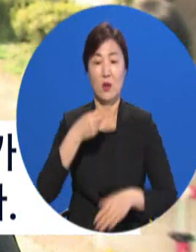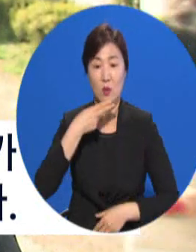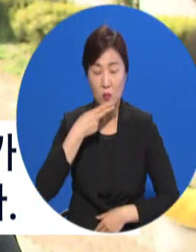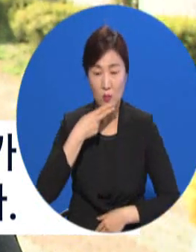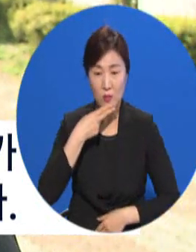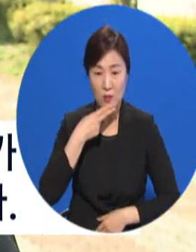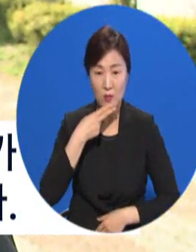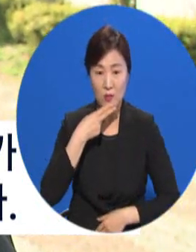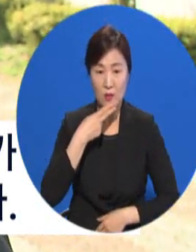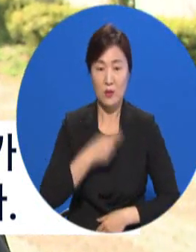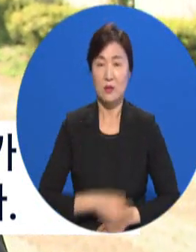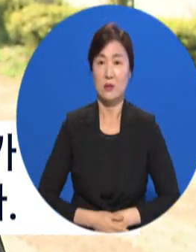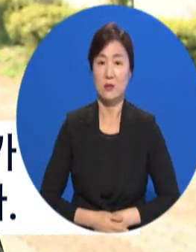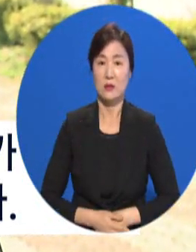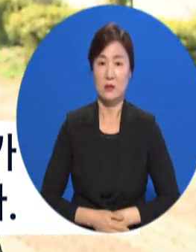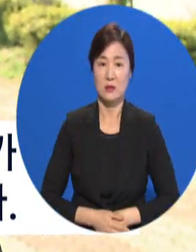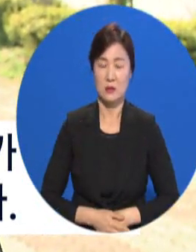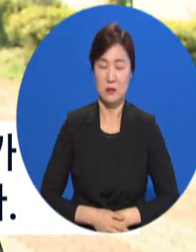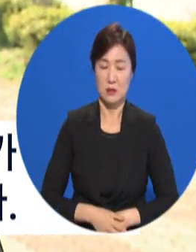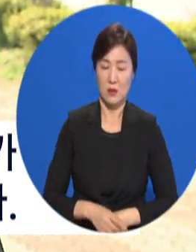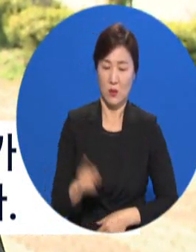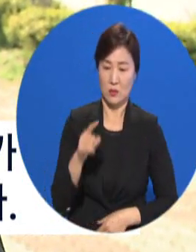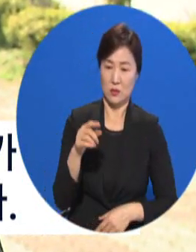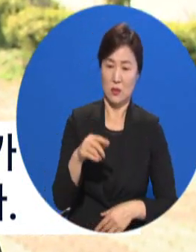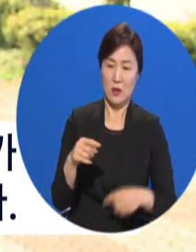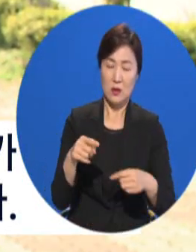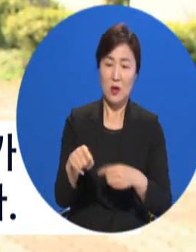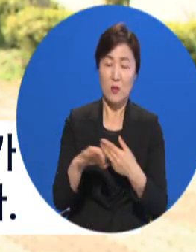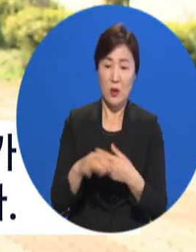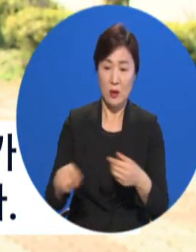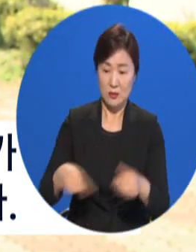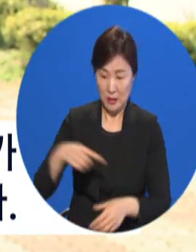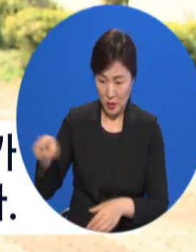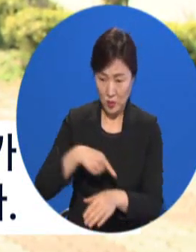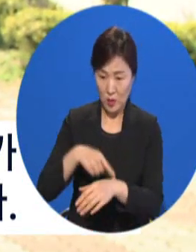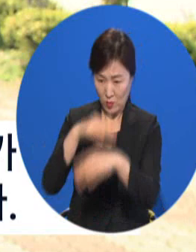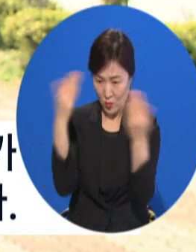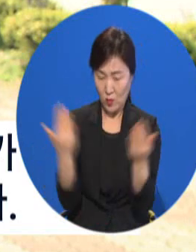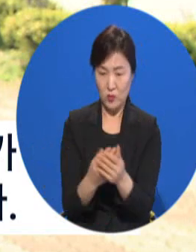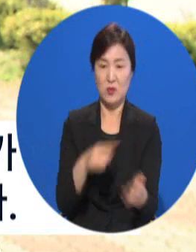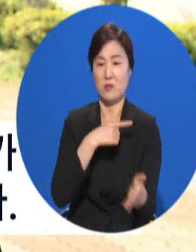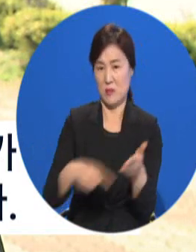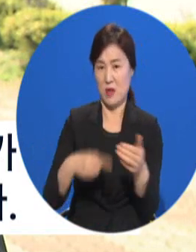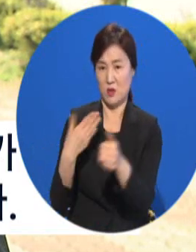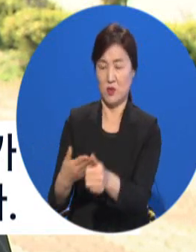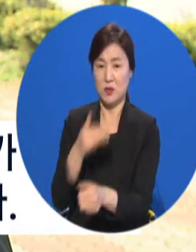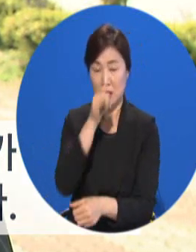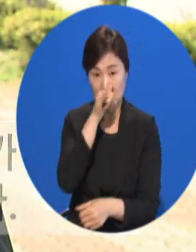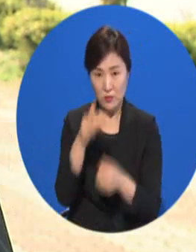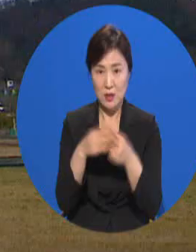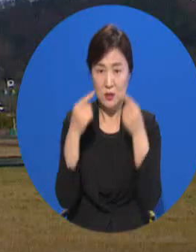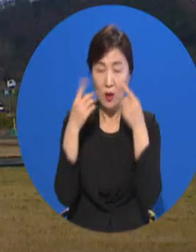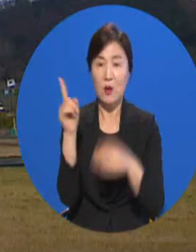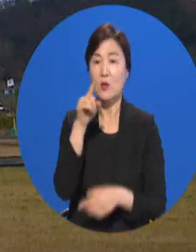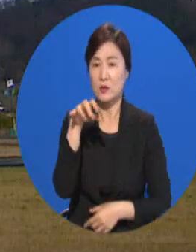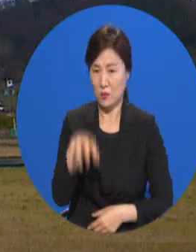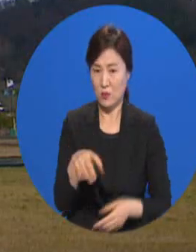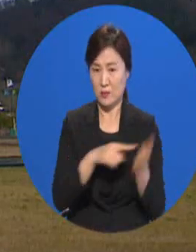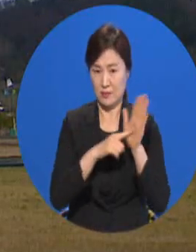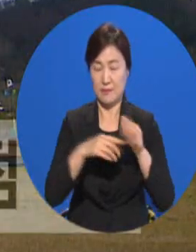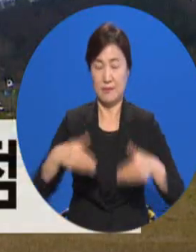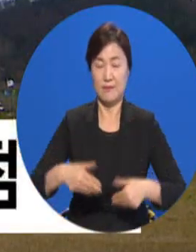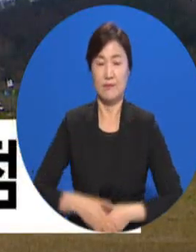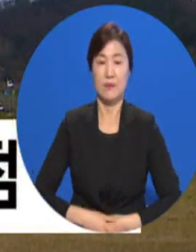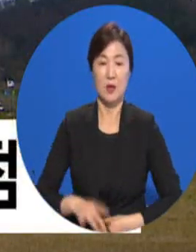들어서 북한군에는 그 동네만 전체적인 가게가 전체적으로 피해를 보니까 정확하게 알려야 된다고 생각이 듭니다.